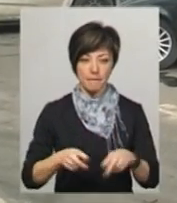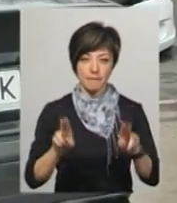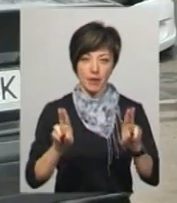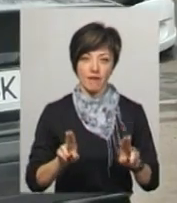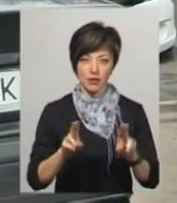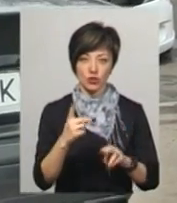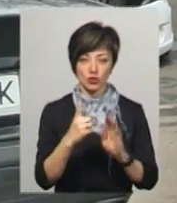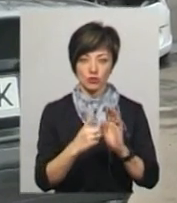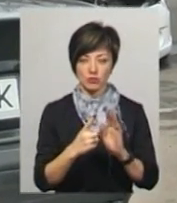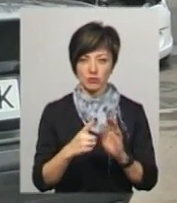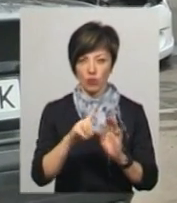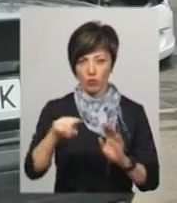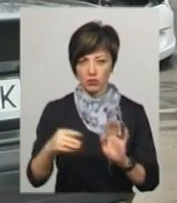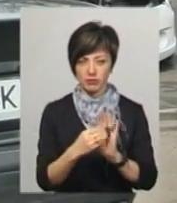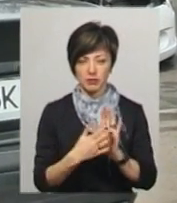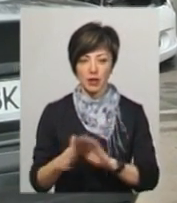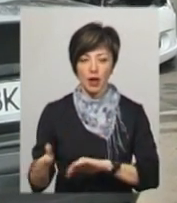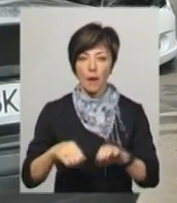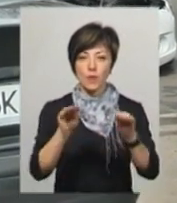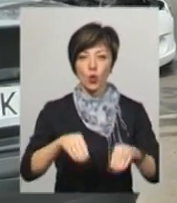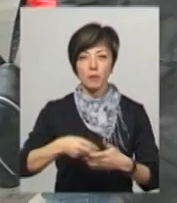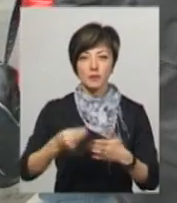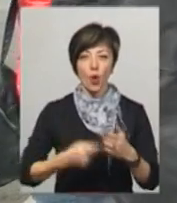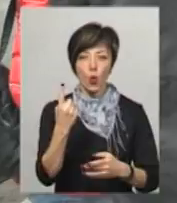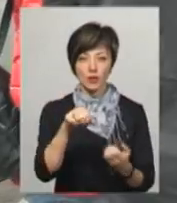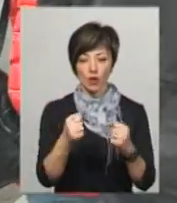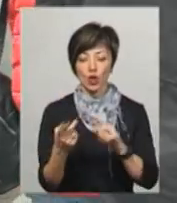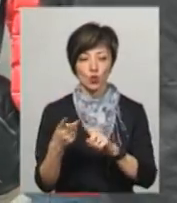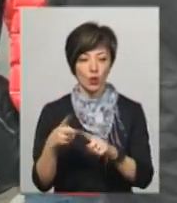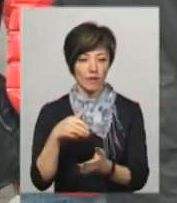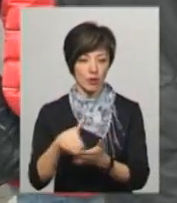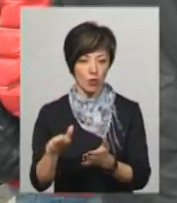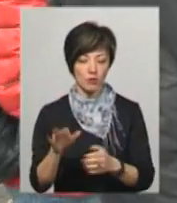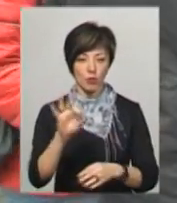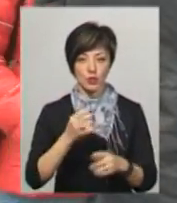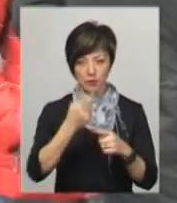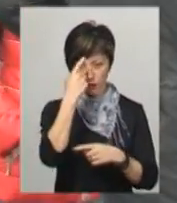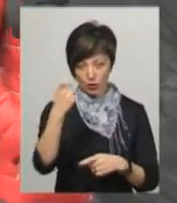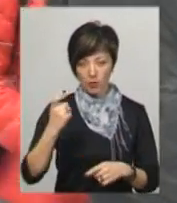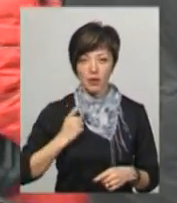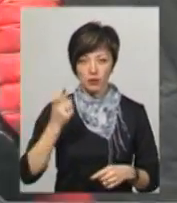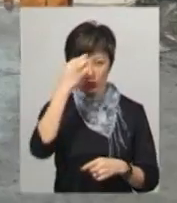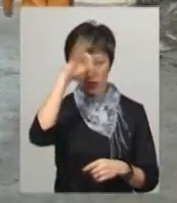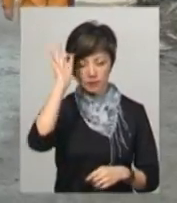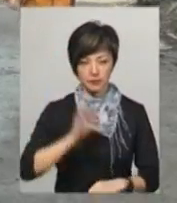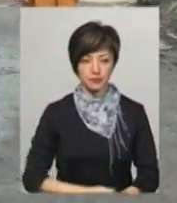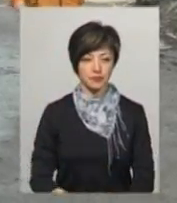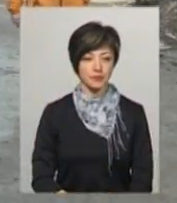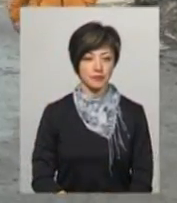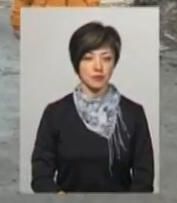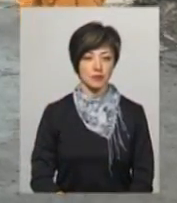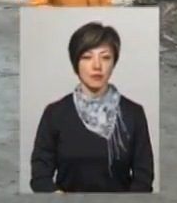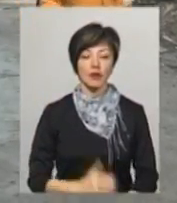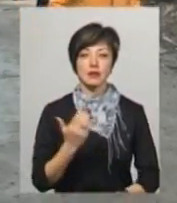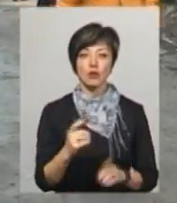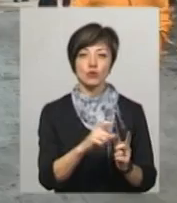16.6. Складений патрульними протокол підписав тільки один з водіїв, інший відмовився. Про це повідомив лейтенант патрульної поліції Михайло Буденко. За